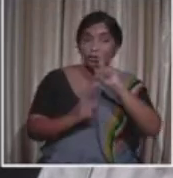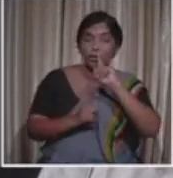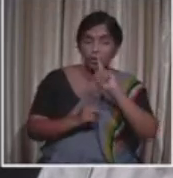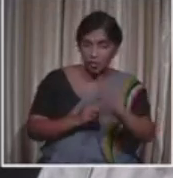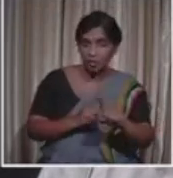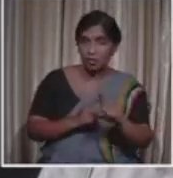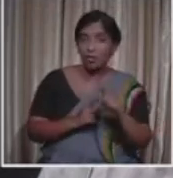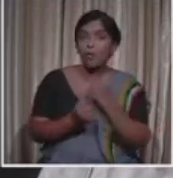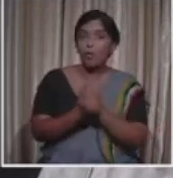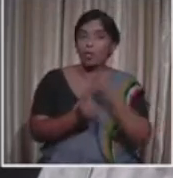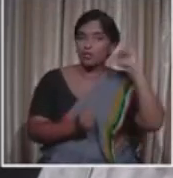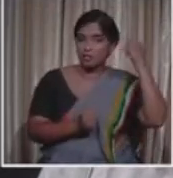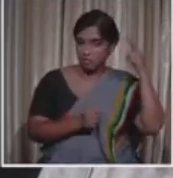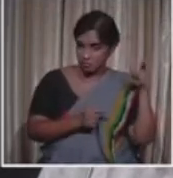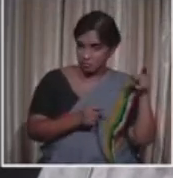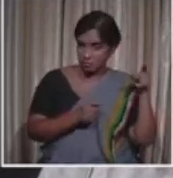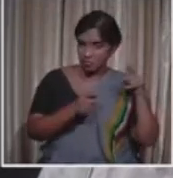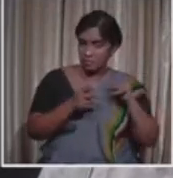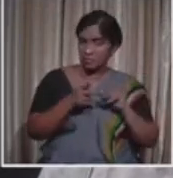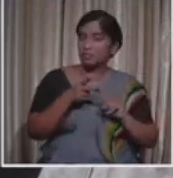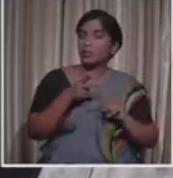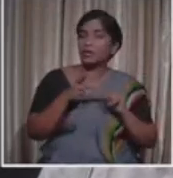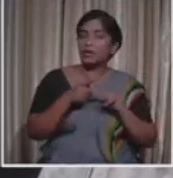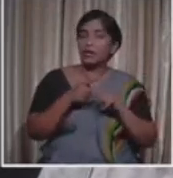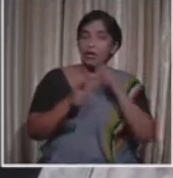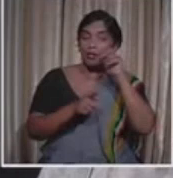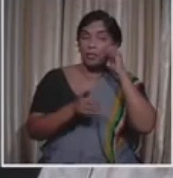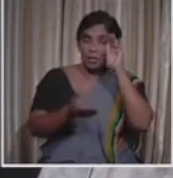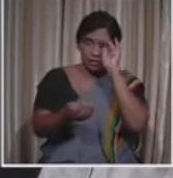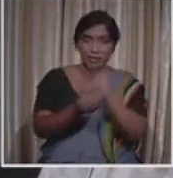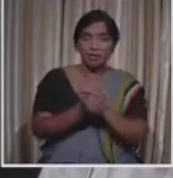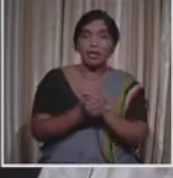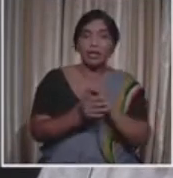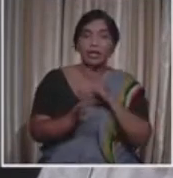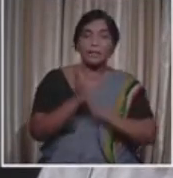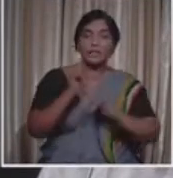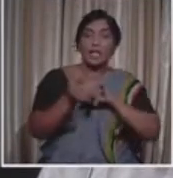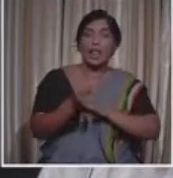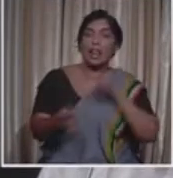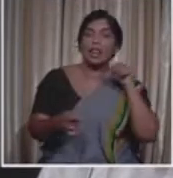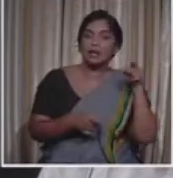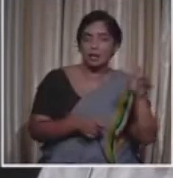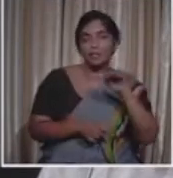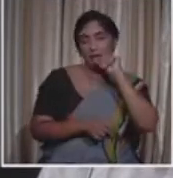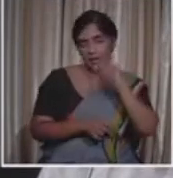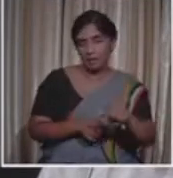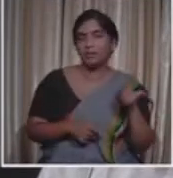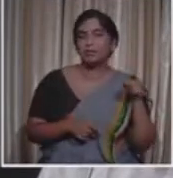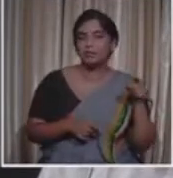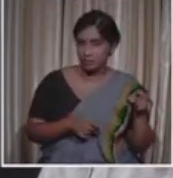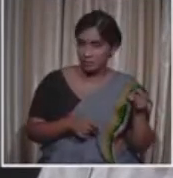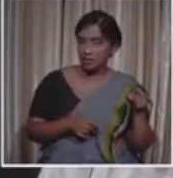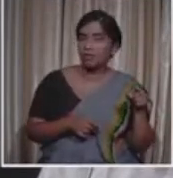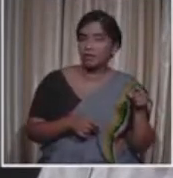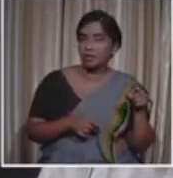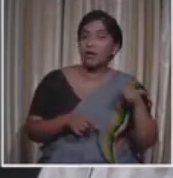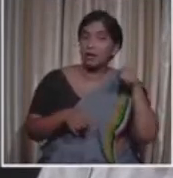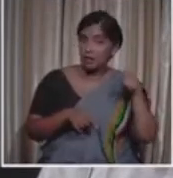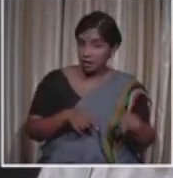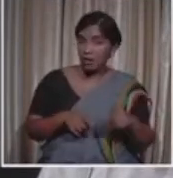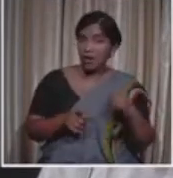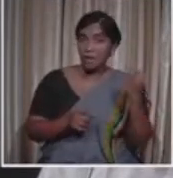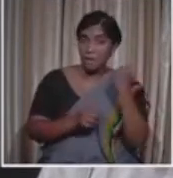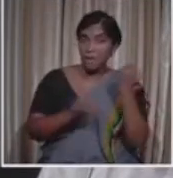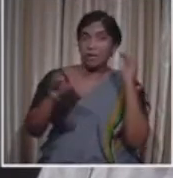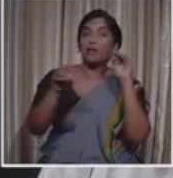කරේ පොලිස්පත්තුමාත් මහජන ආරක්ෂා පිළිබඳ අමාත්‍ය ශිලේකන්තුමාත් කියන කාර්ය තමයි සත්‍ය කාරණය. ඒ නිසා මේ ආණ්ඩුව බලයට පත් වෙච්ච